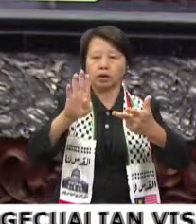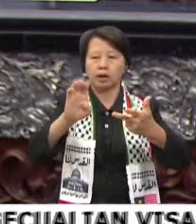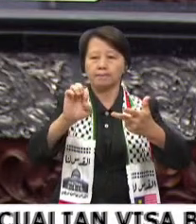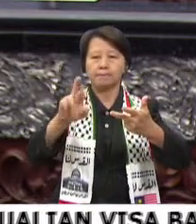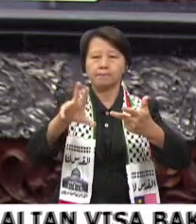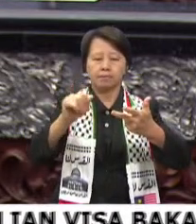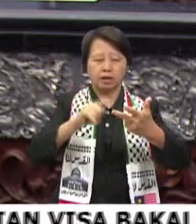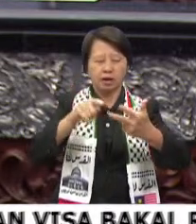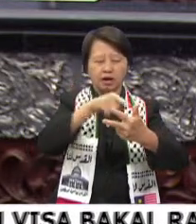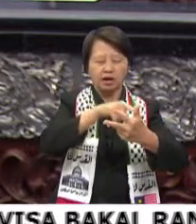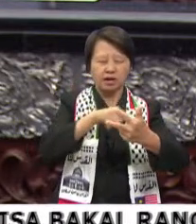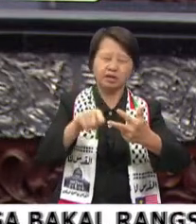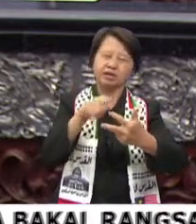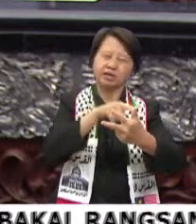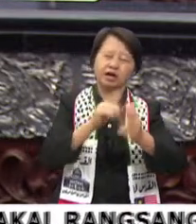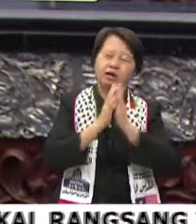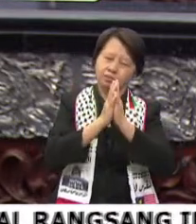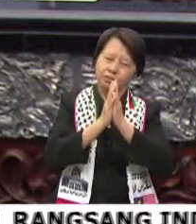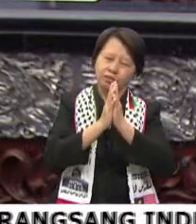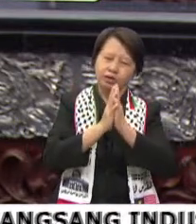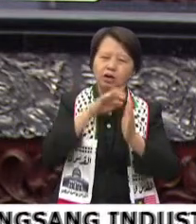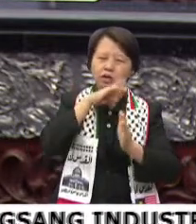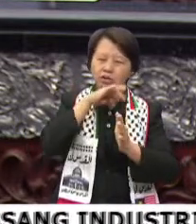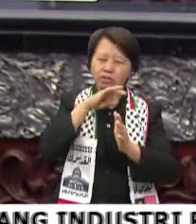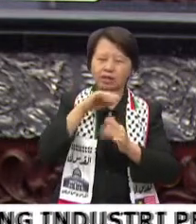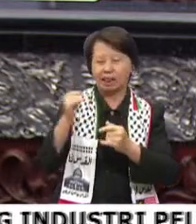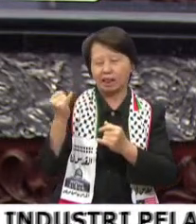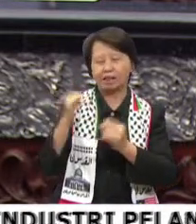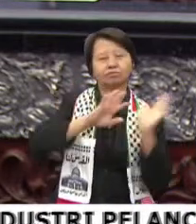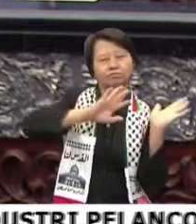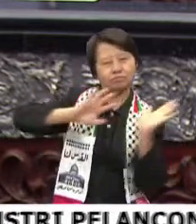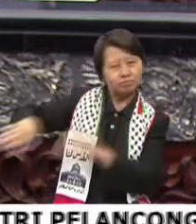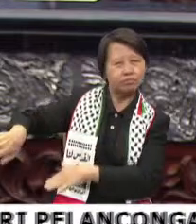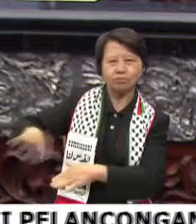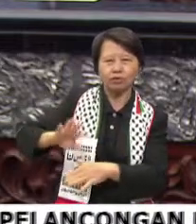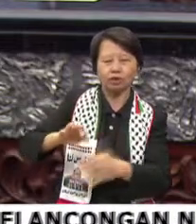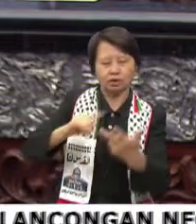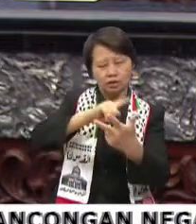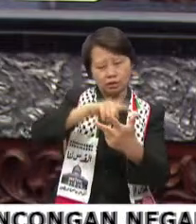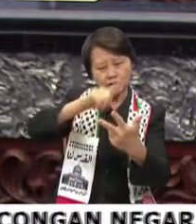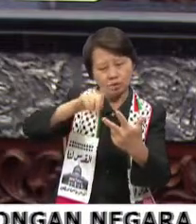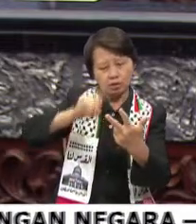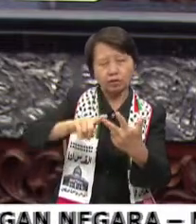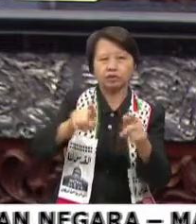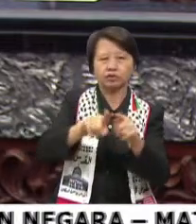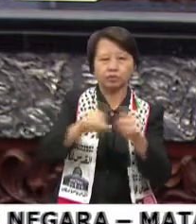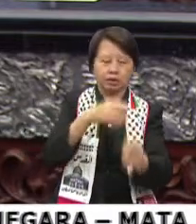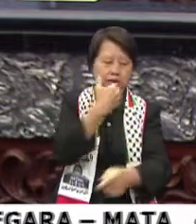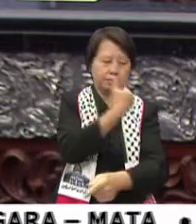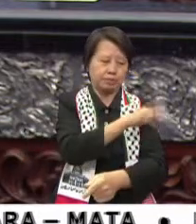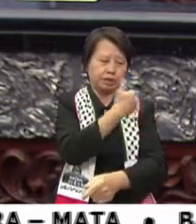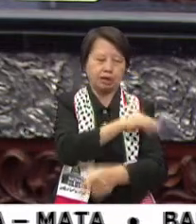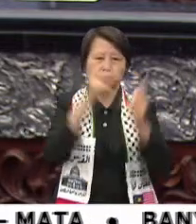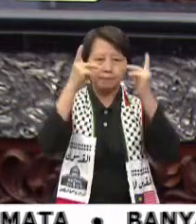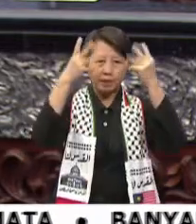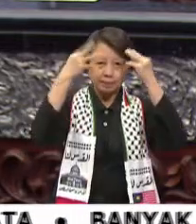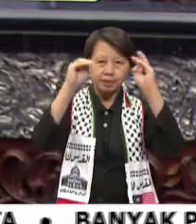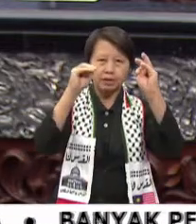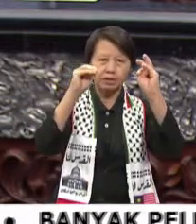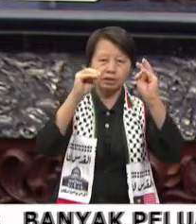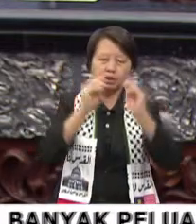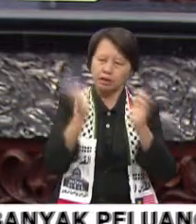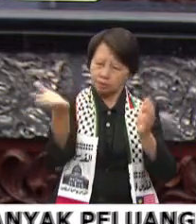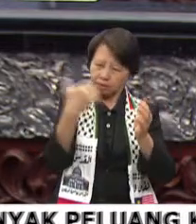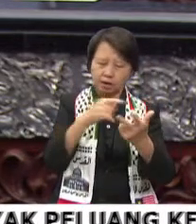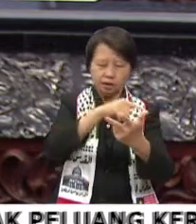Buanglah yang keruh ambil yang jernih Marilah paguh dan ber ber sebagai bekas Perdana Menteri